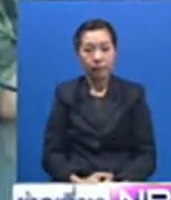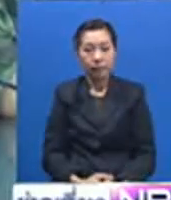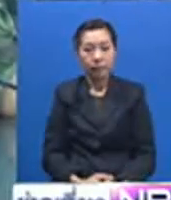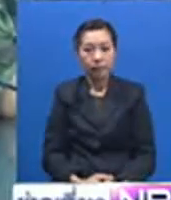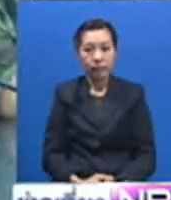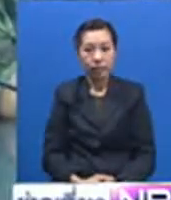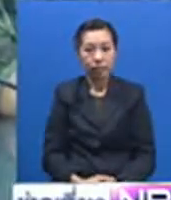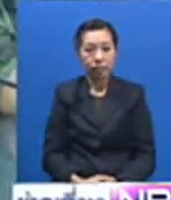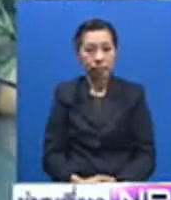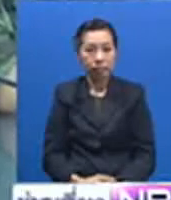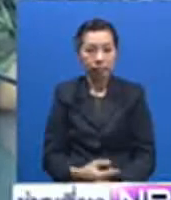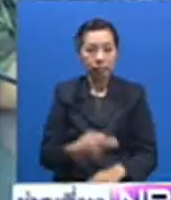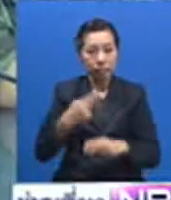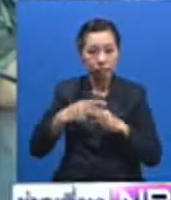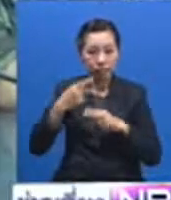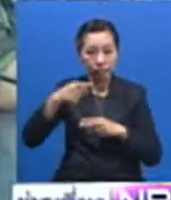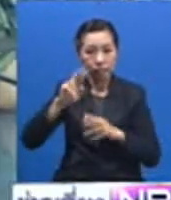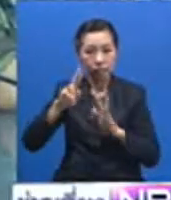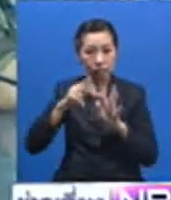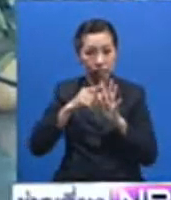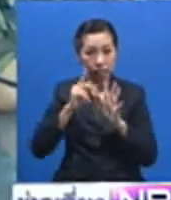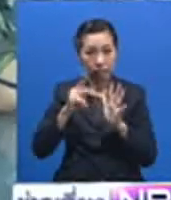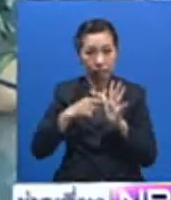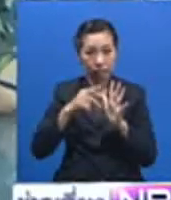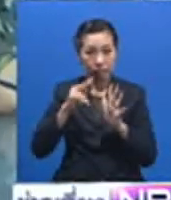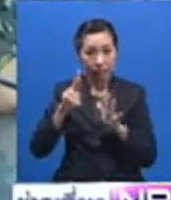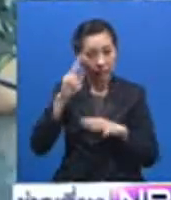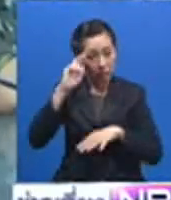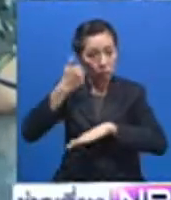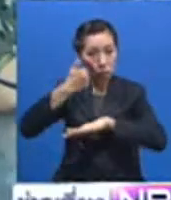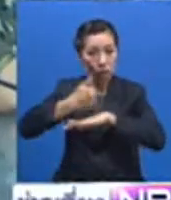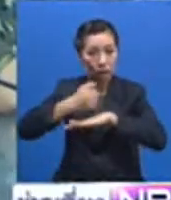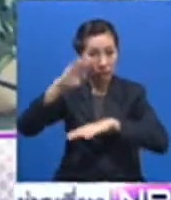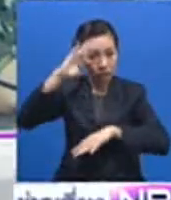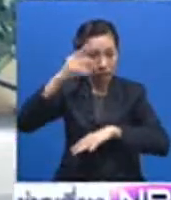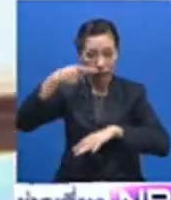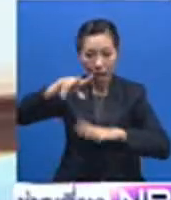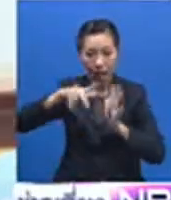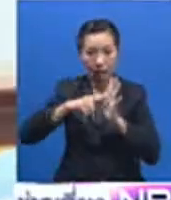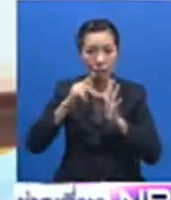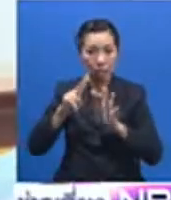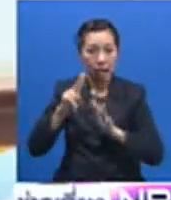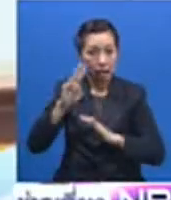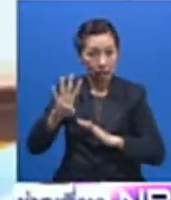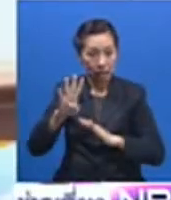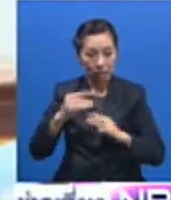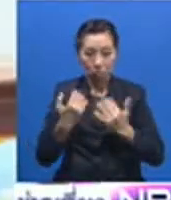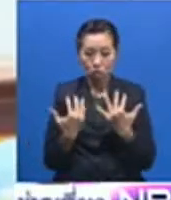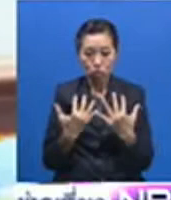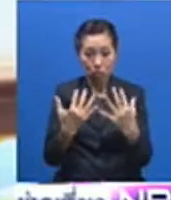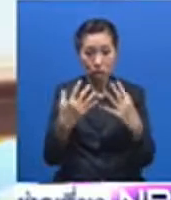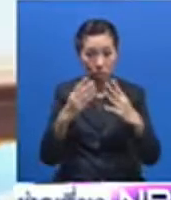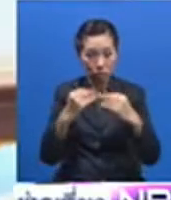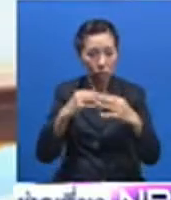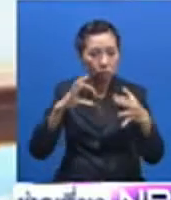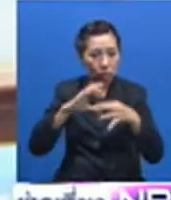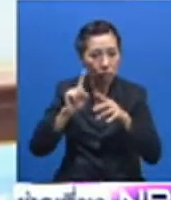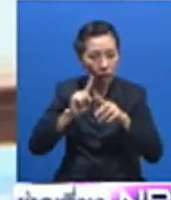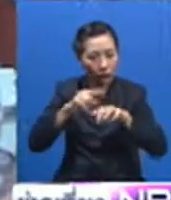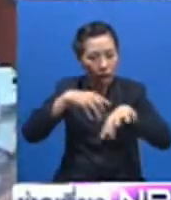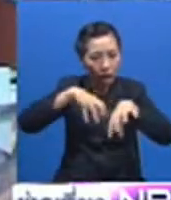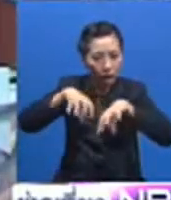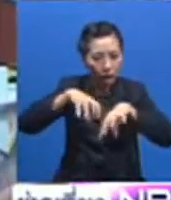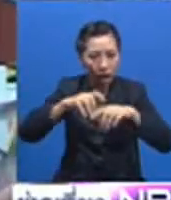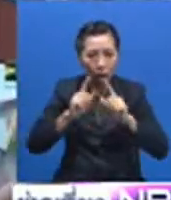ถ้าคุณโทรประการชลยุทธแม่ทัพภาคที่ 4รับฟังแผนการปฏิบัติงานของกองอำนวยการรักษาความมั่นคงภายในภาค 4ส่วนหน้า